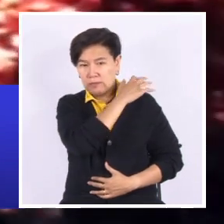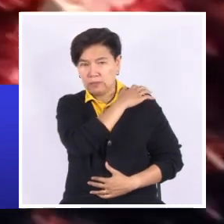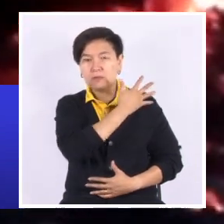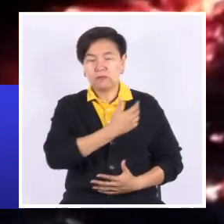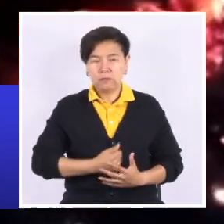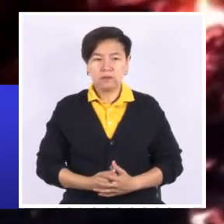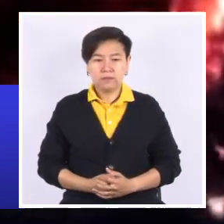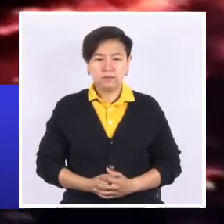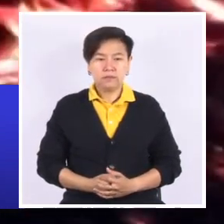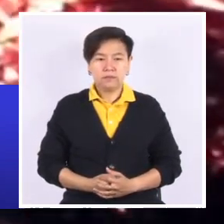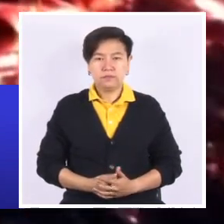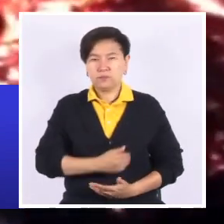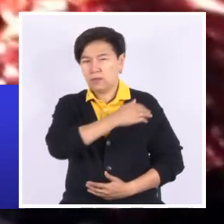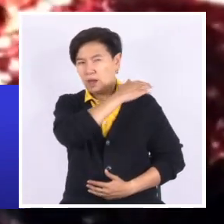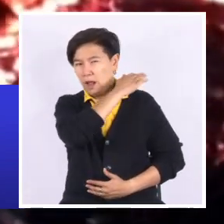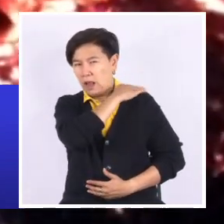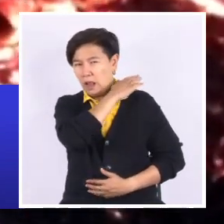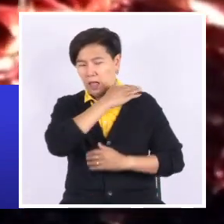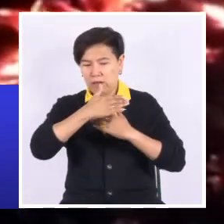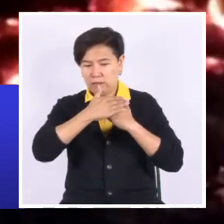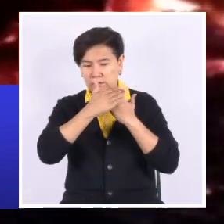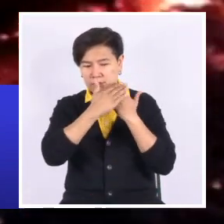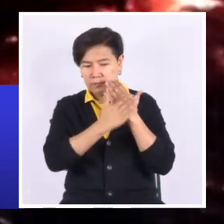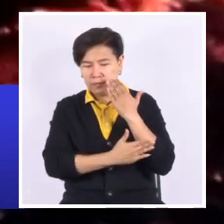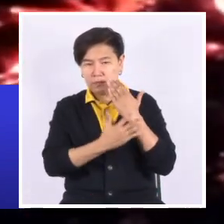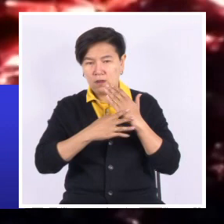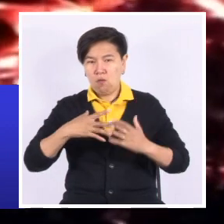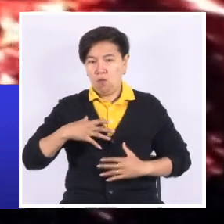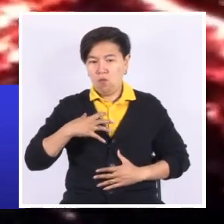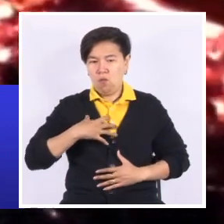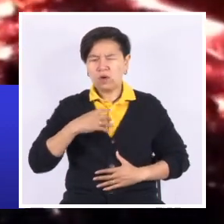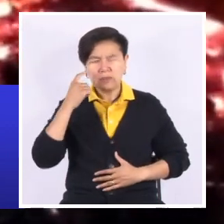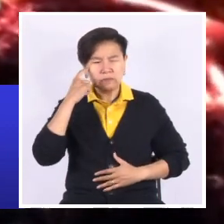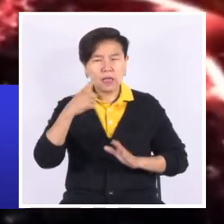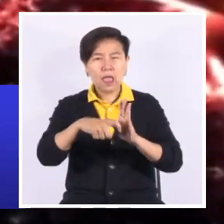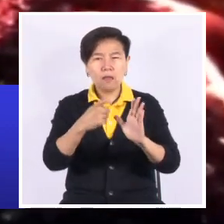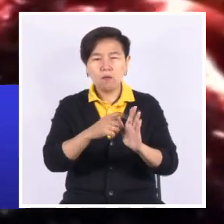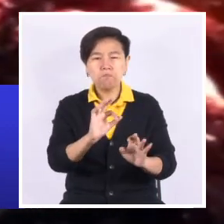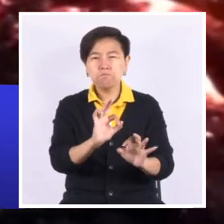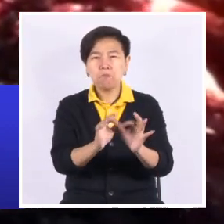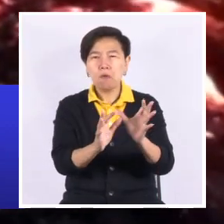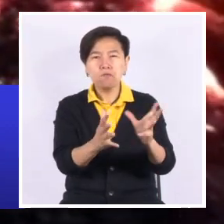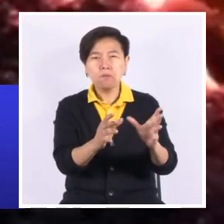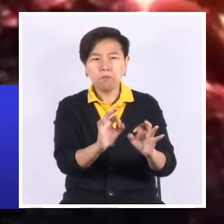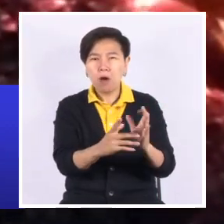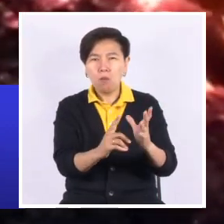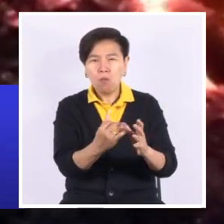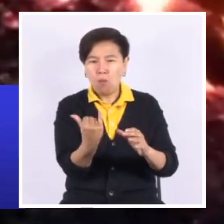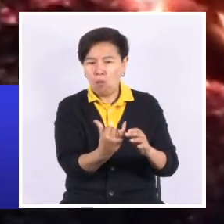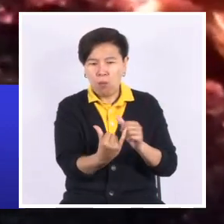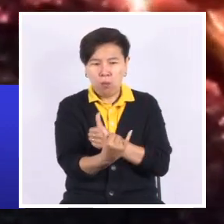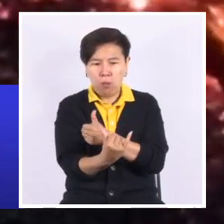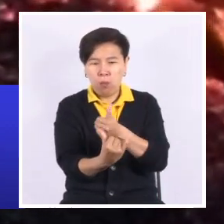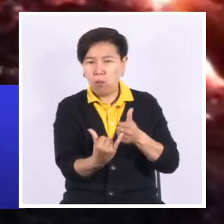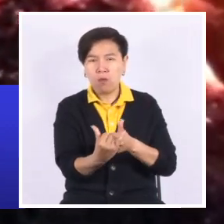สักยันไว้ที่แผ่นหลังหน้าอกอาจจะเป็นสาเหตุทำให้ร่างเนี่ยไม่ไหม้ก็ได้นี่นะครับสุดท้ายก็